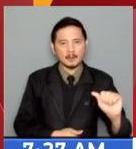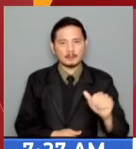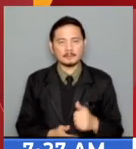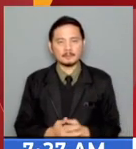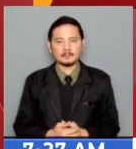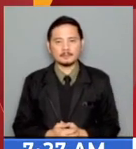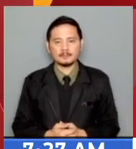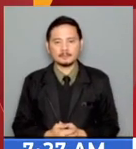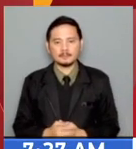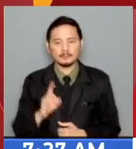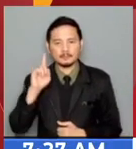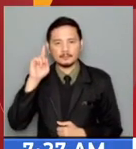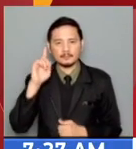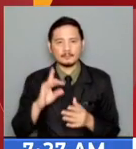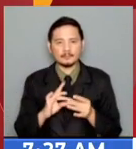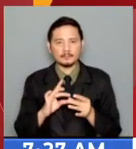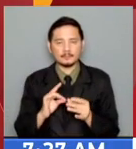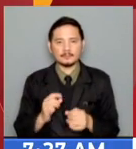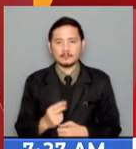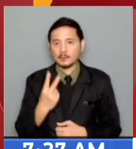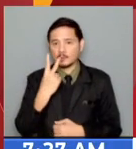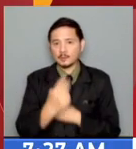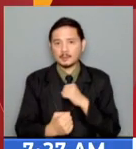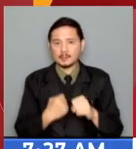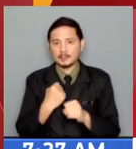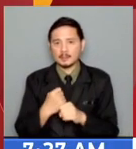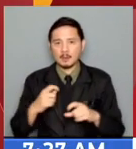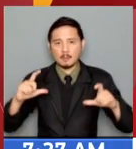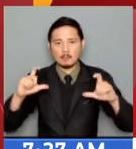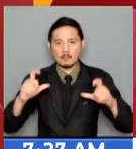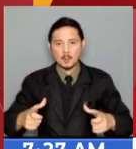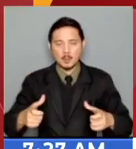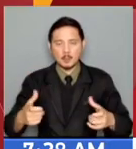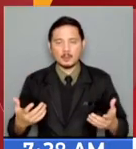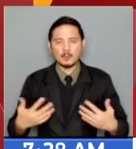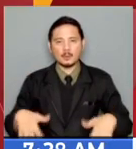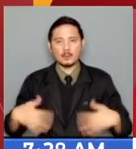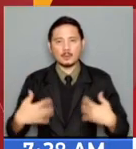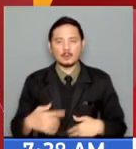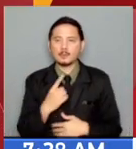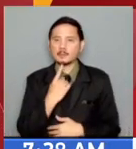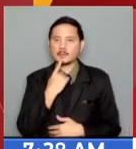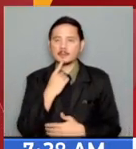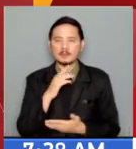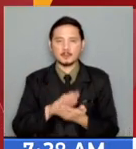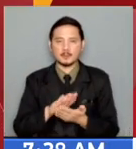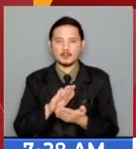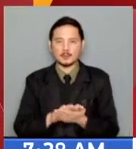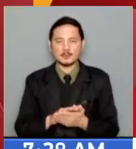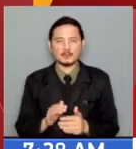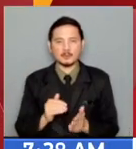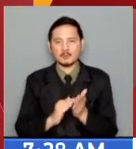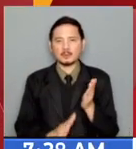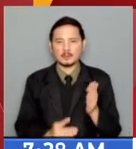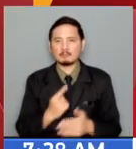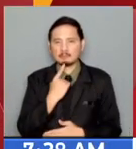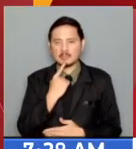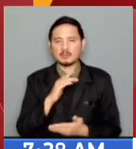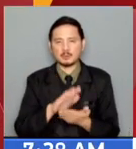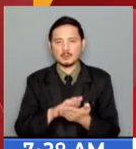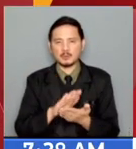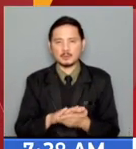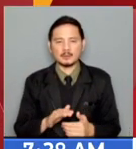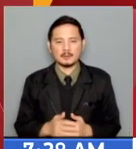nag-pandemic. Kaya parang na-miss talaga nila yung school. So kahit na ano, pinano pa rin namin na